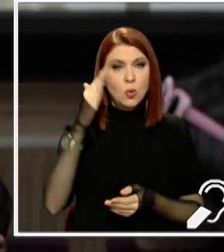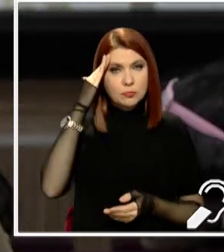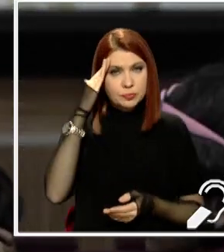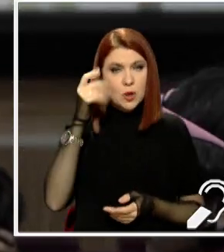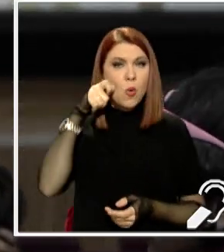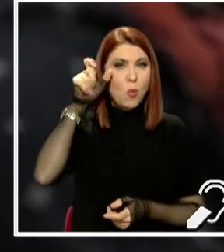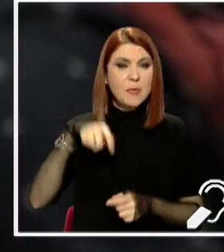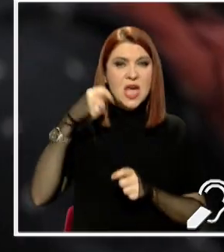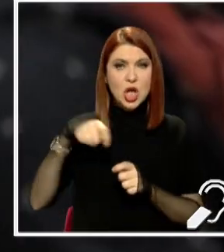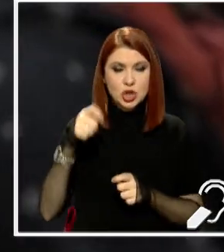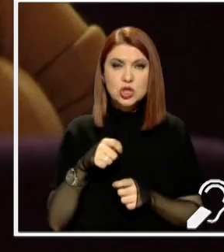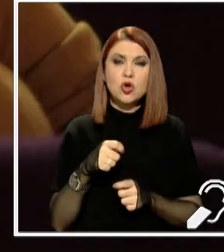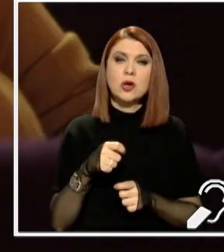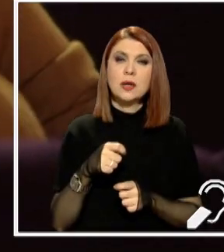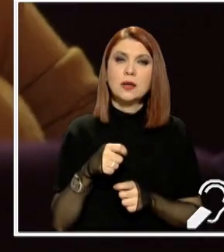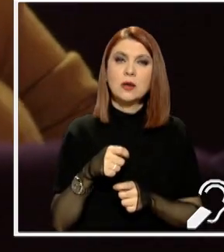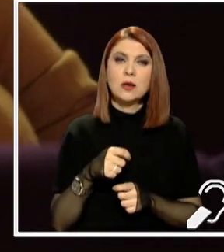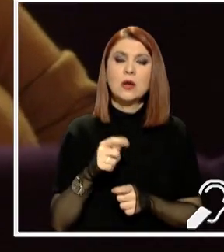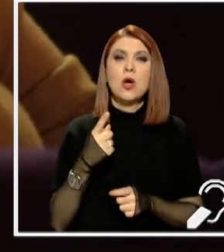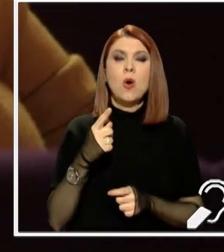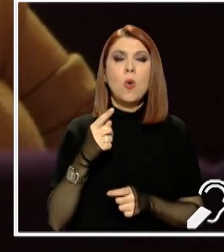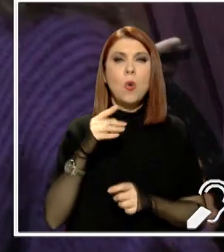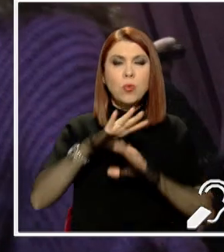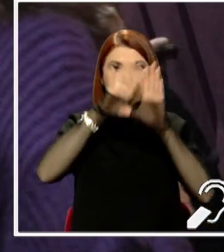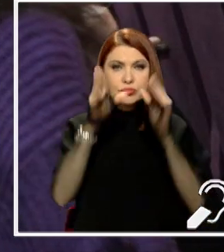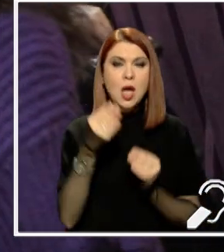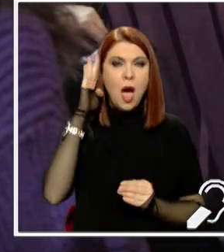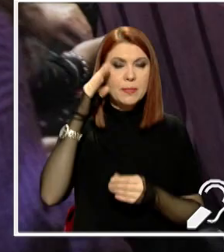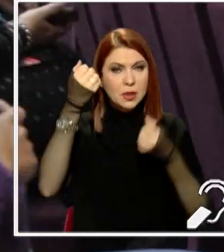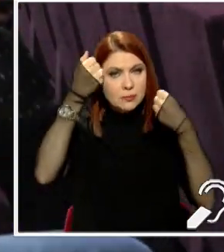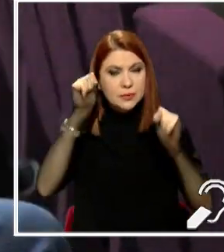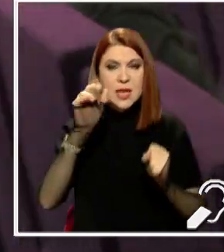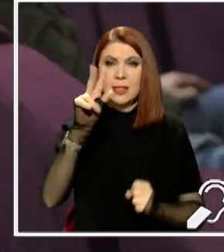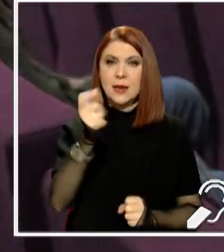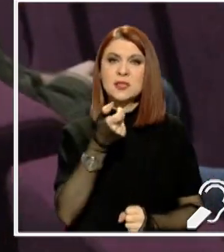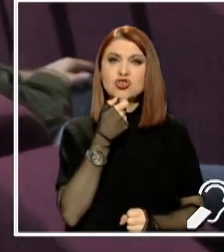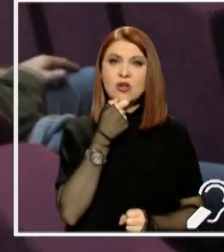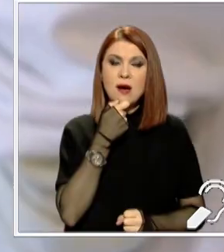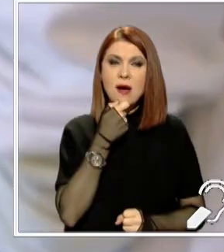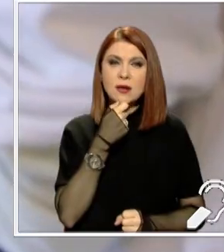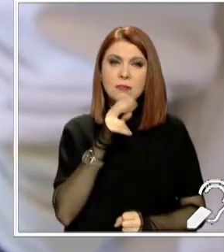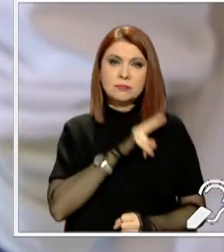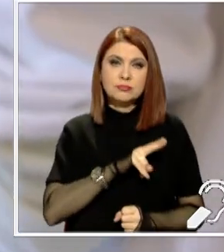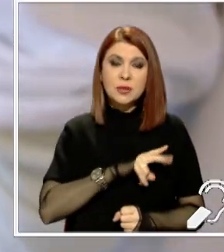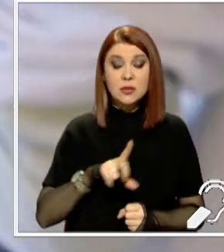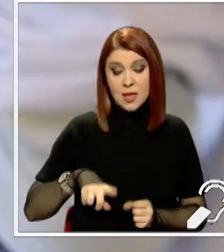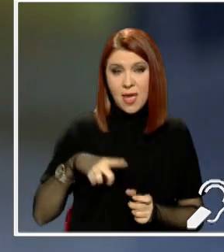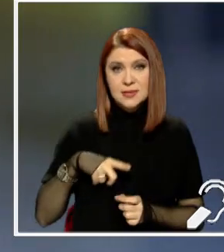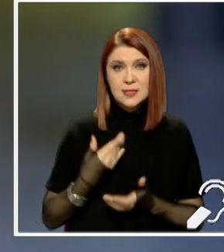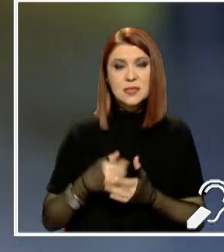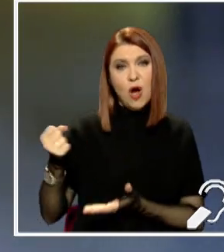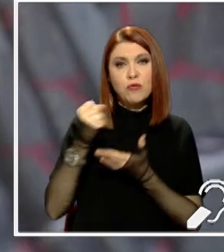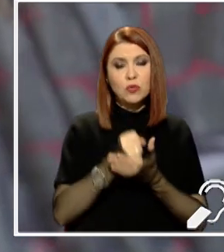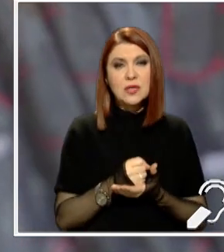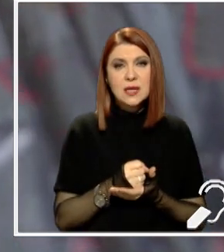regizorilor Jocelyn Saab și Zelimir Zilnic, o retrospectivă dedicată împlinirii a 30 de ani de existență a Fundației Arte Vizuale,